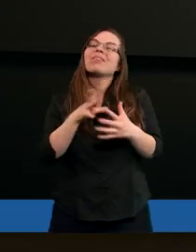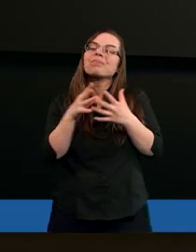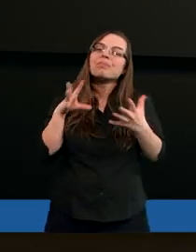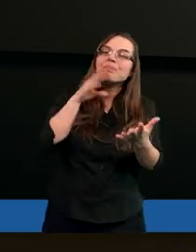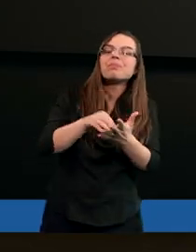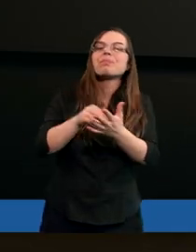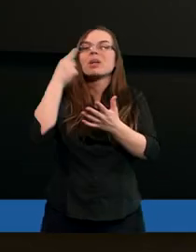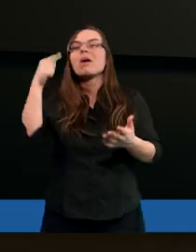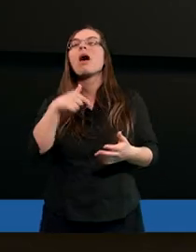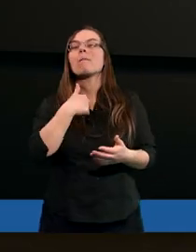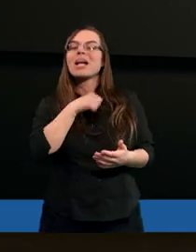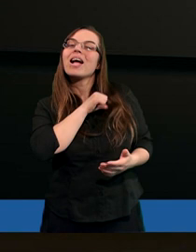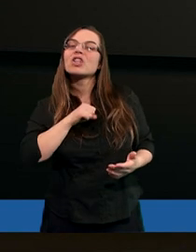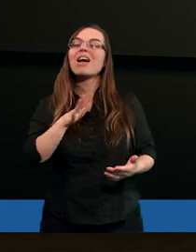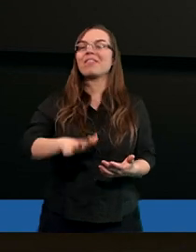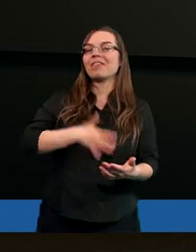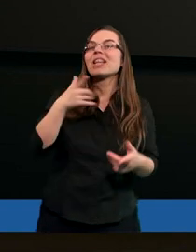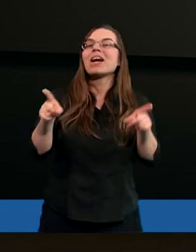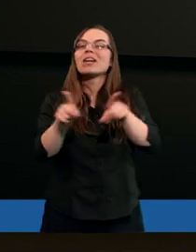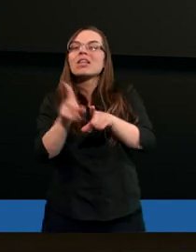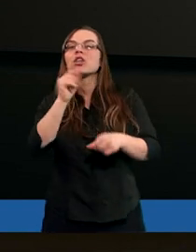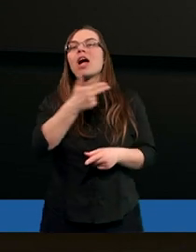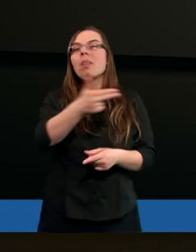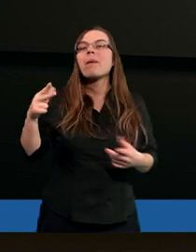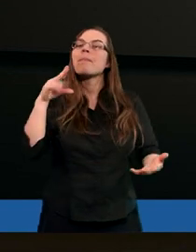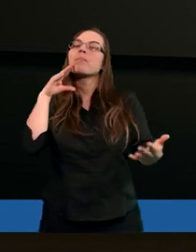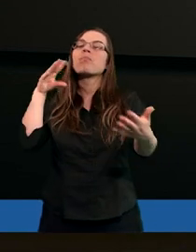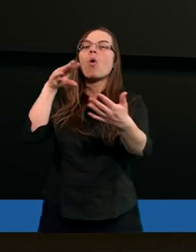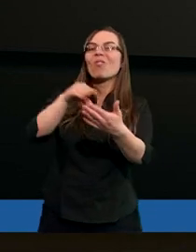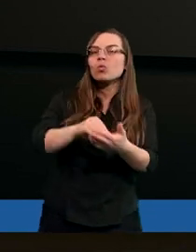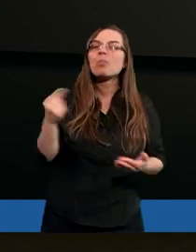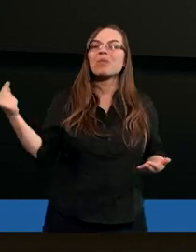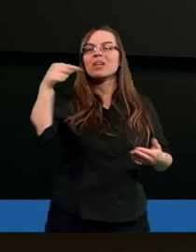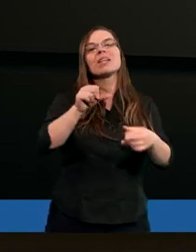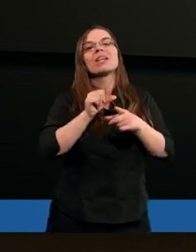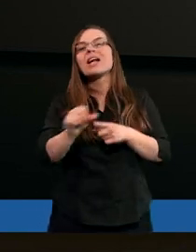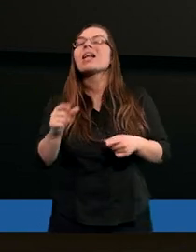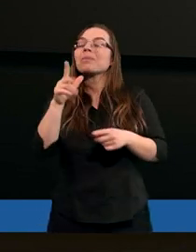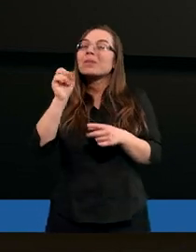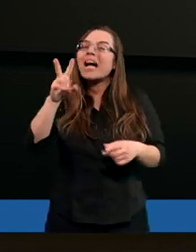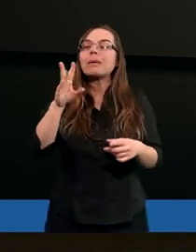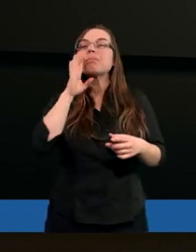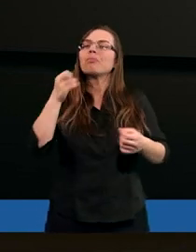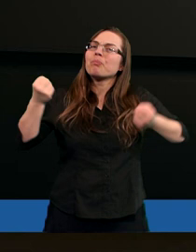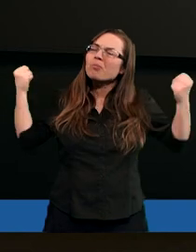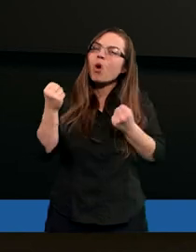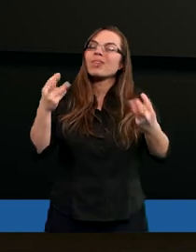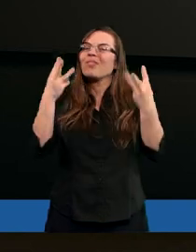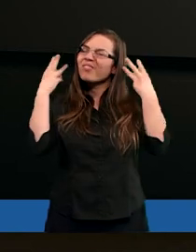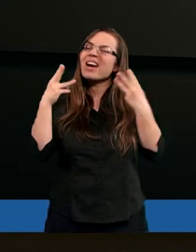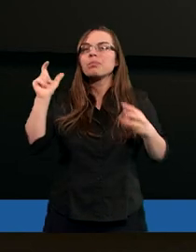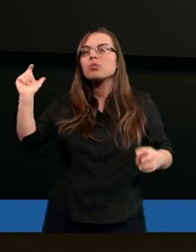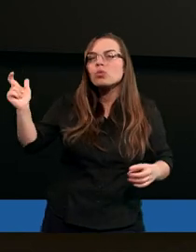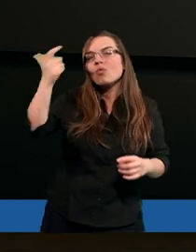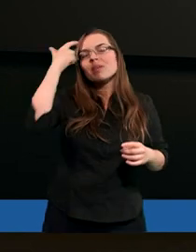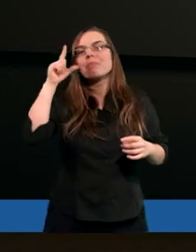wszystkim, tak mnie się wydaje, że temat powtórnego przyjścia jest jakimś dominującym, to raz. I